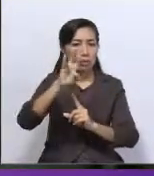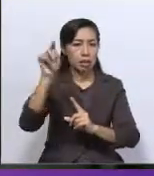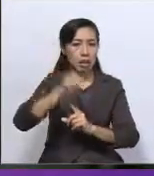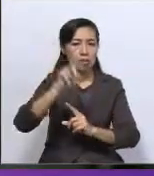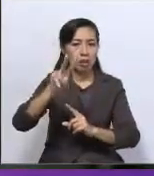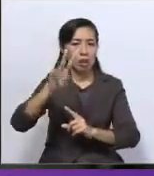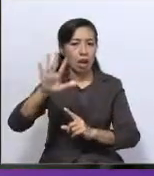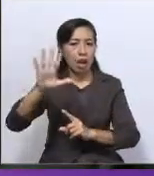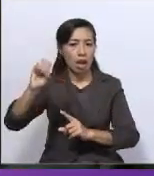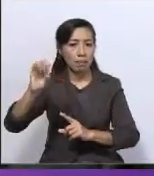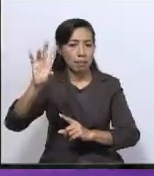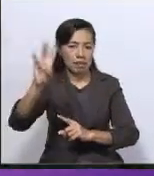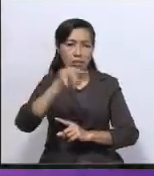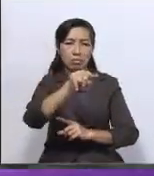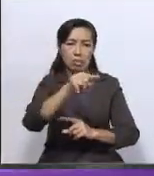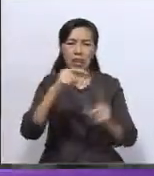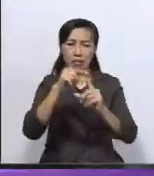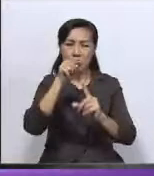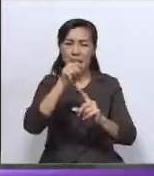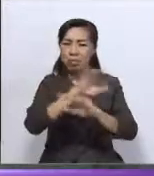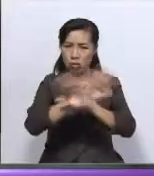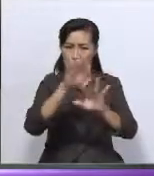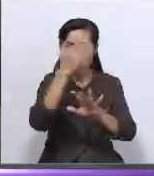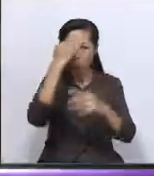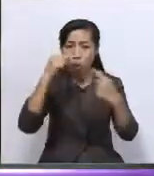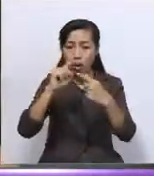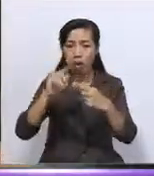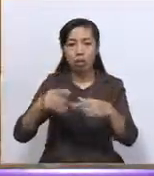57/2557ที่ระบุห้ามชุมนุมทางการเมืองพร้อมขอให้ย